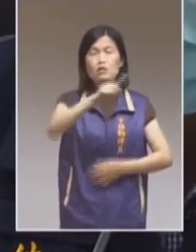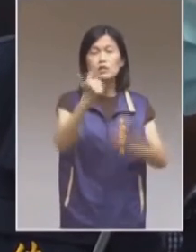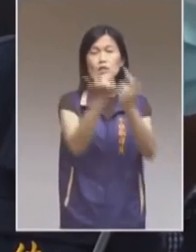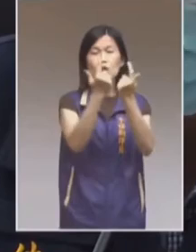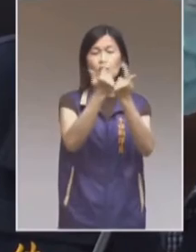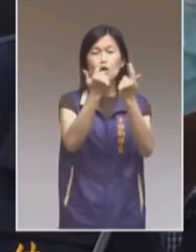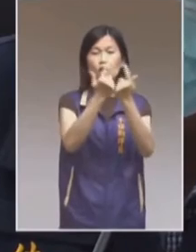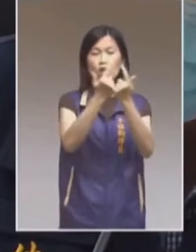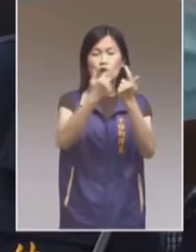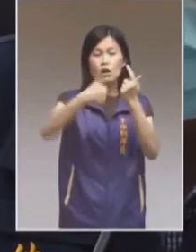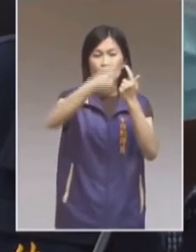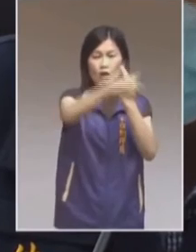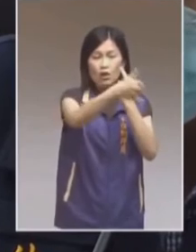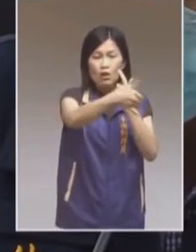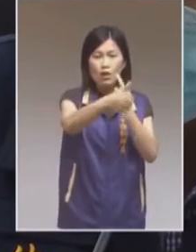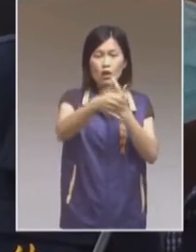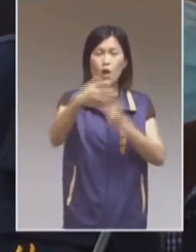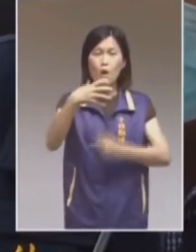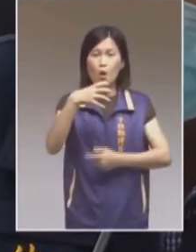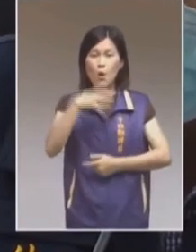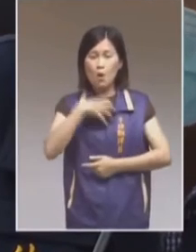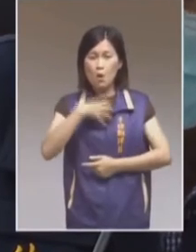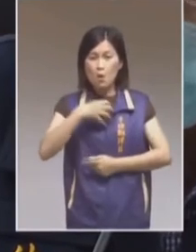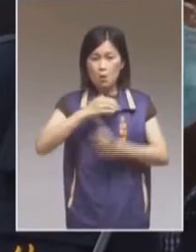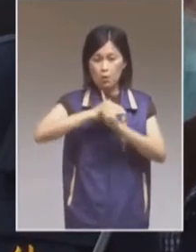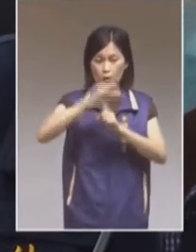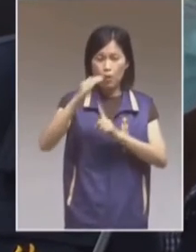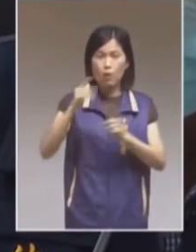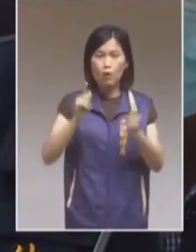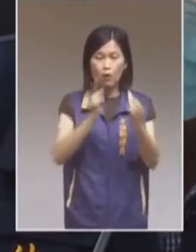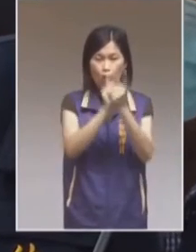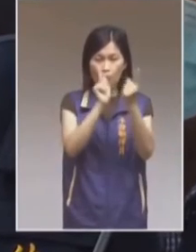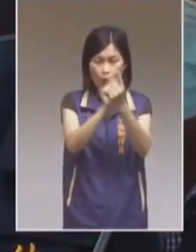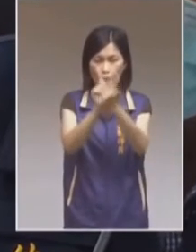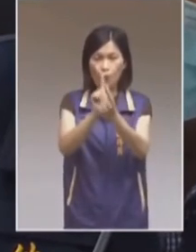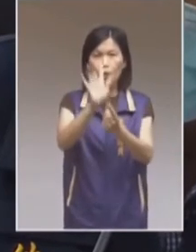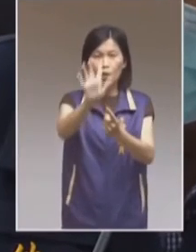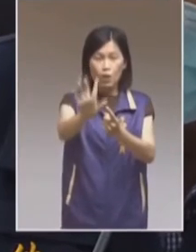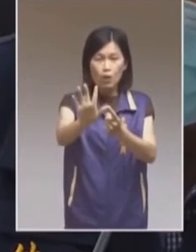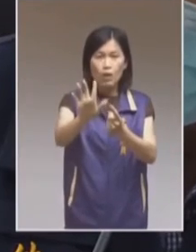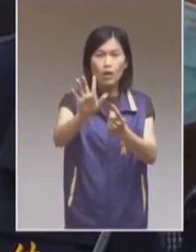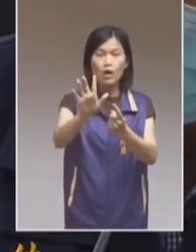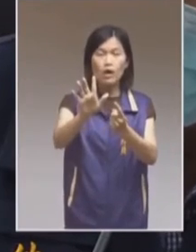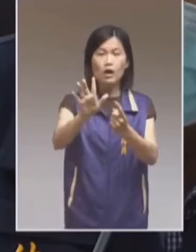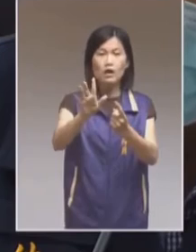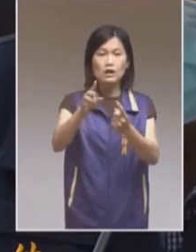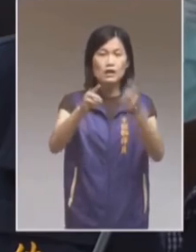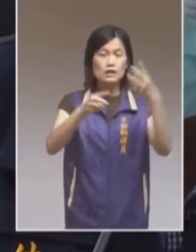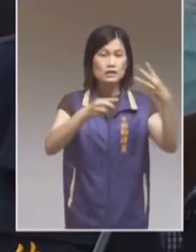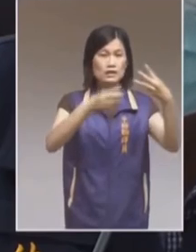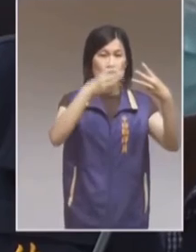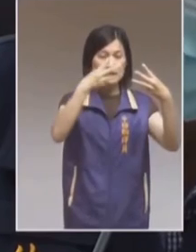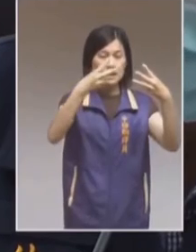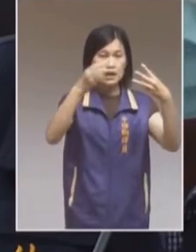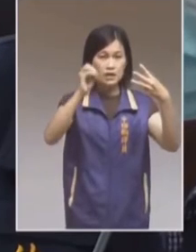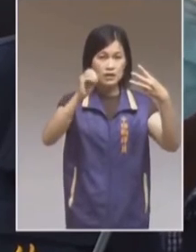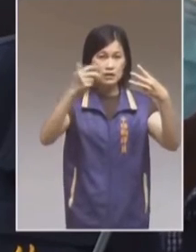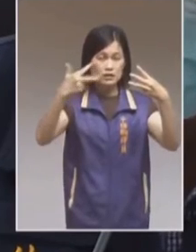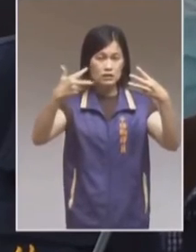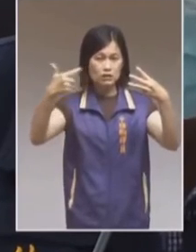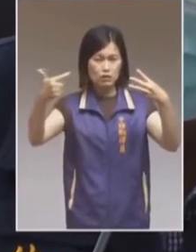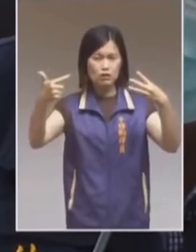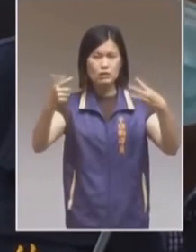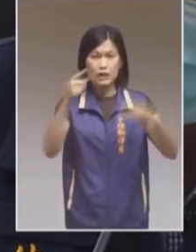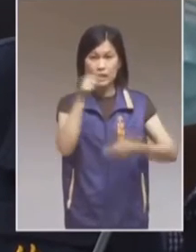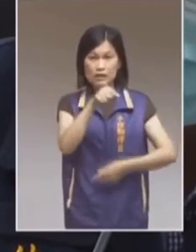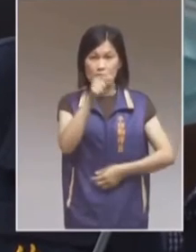迹，那是跟相关的风险有重叠。那在33076这个个案是比较特